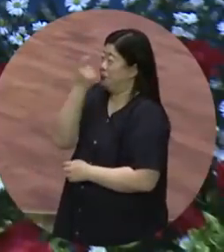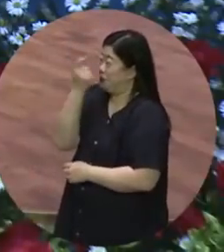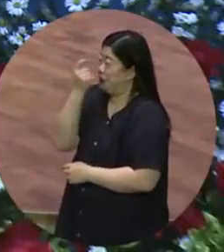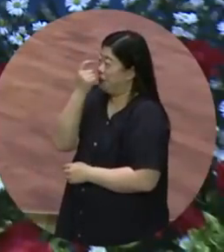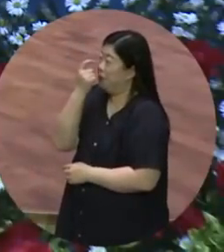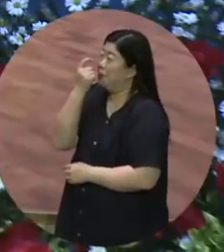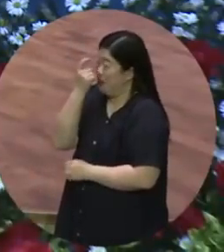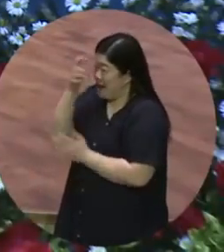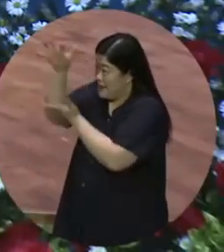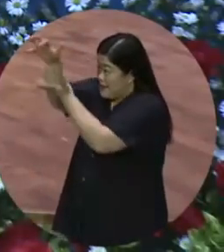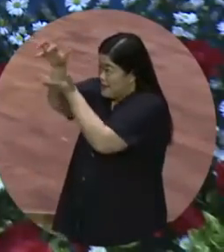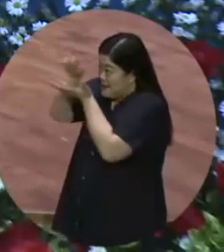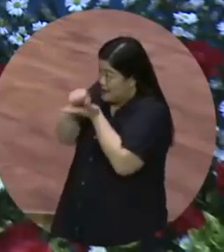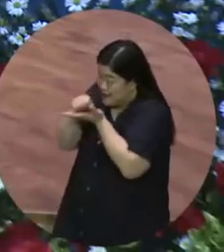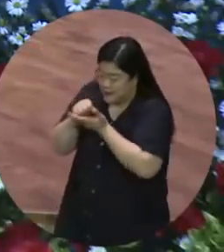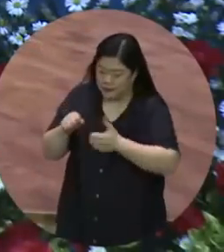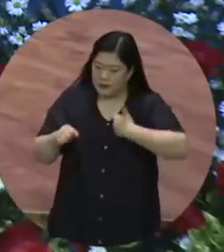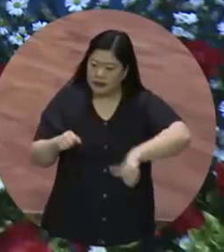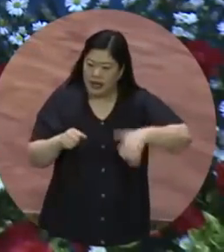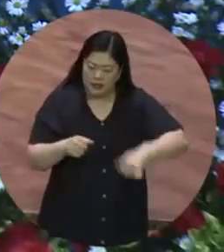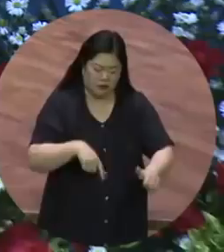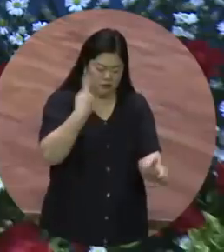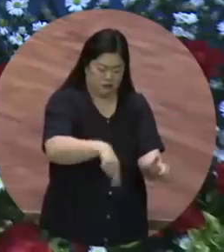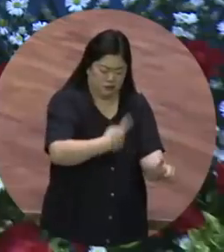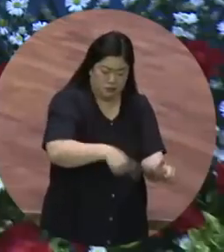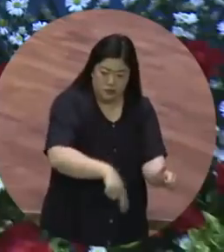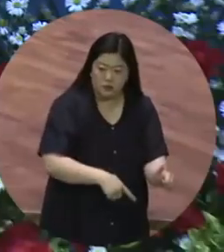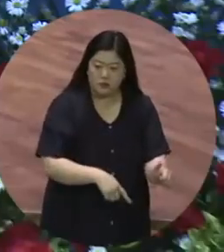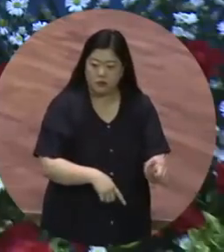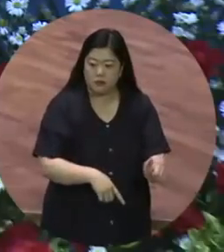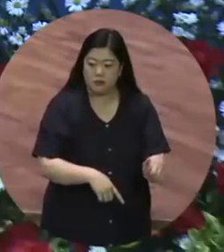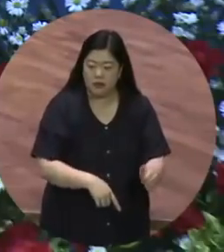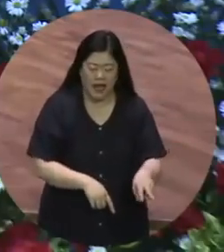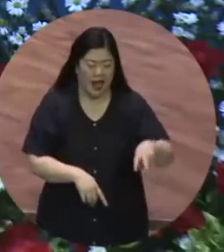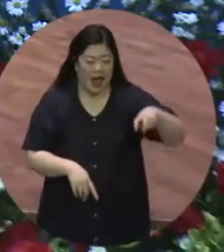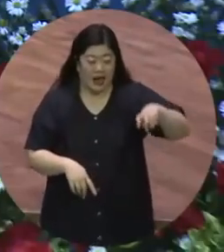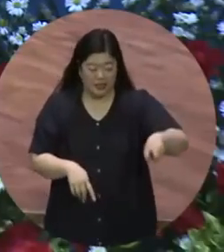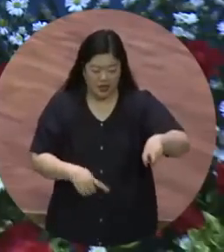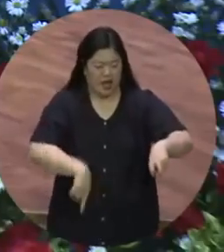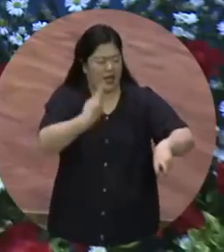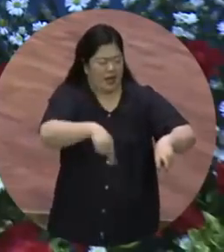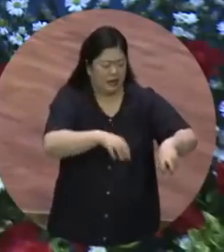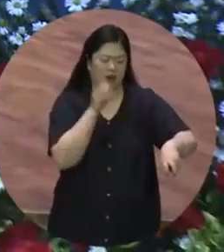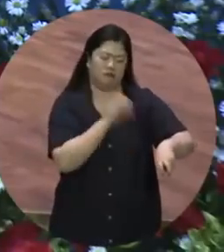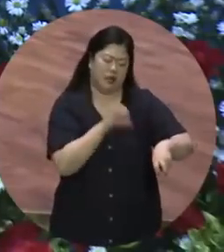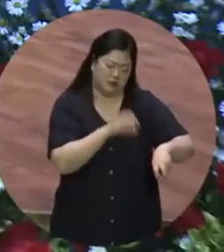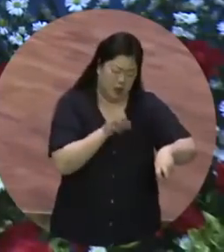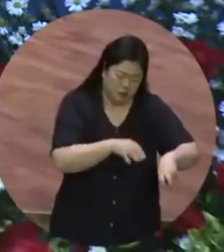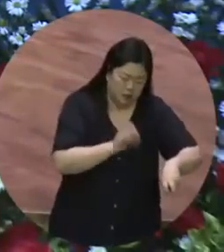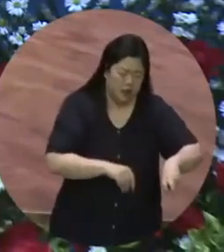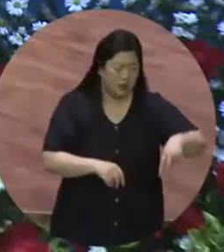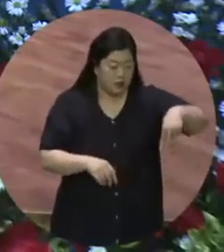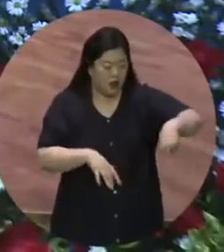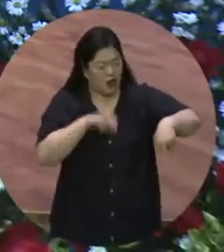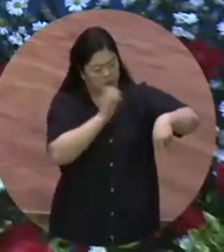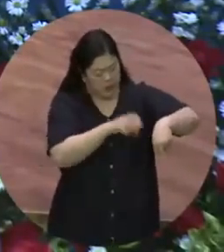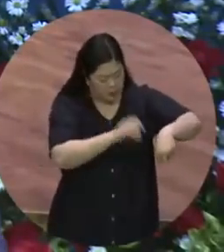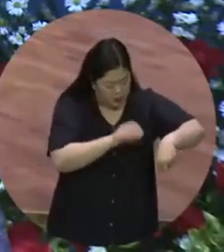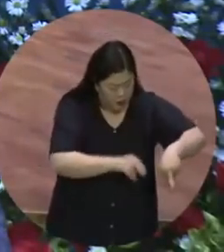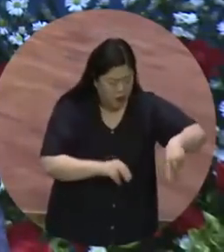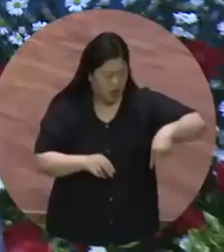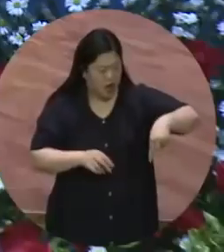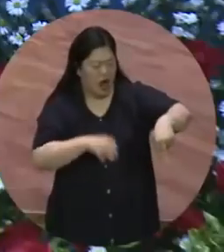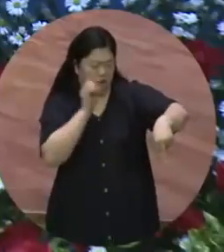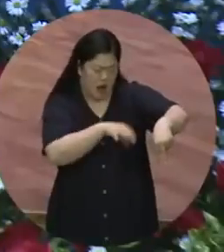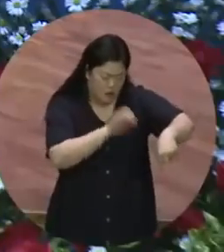가르치라. 일어날 때냐 안 될 때 길을 갈 때 누웠을 때든지 문지방에 계속해서 가르치기 무슨 말이에요?